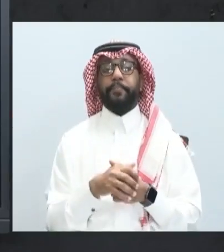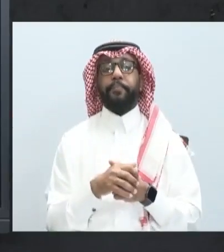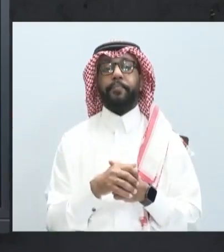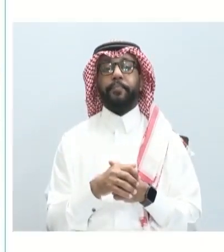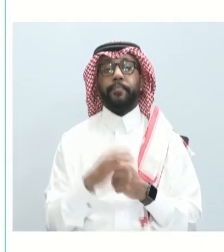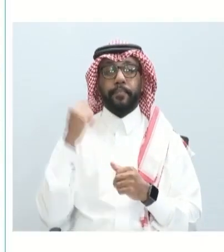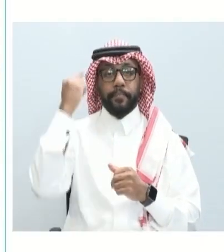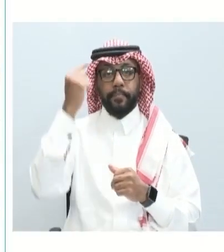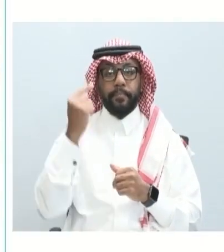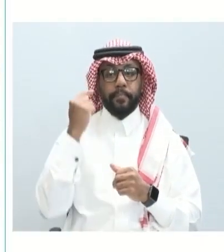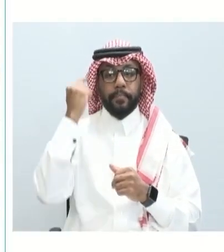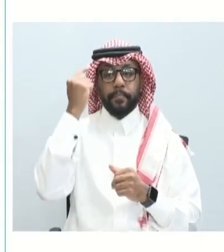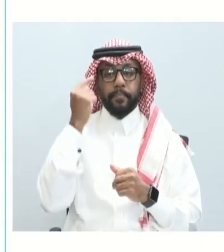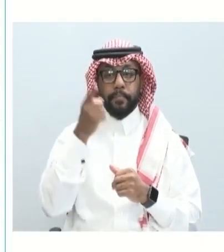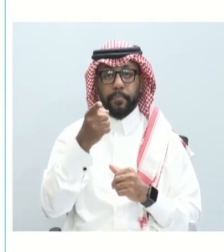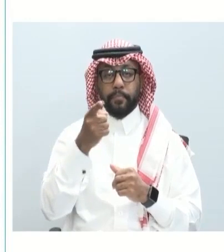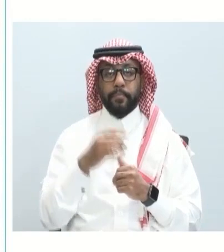نفكر قليلا